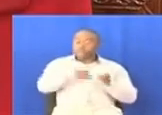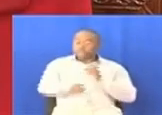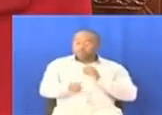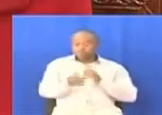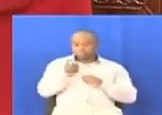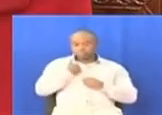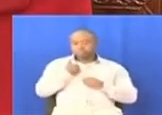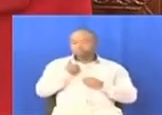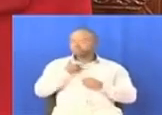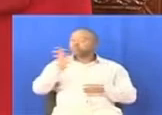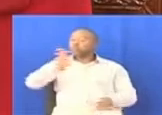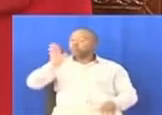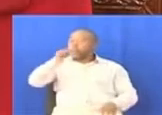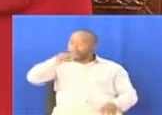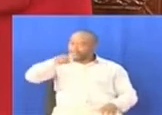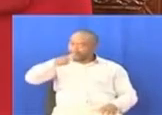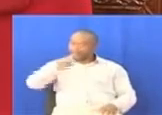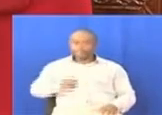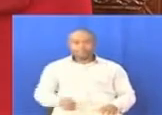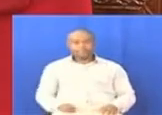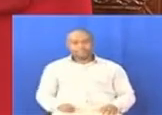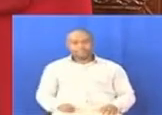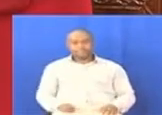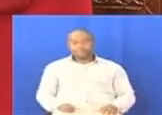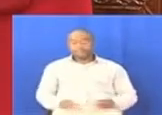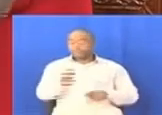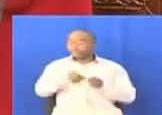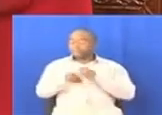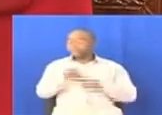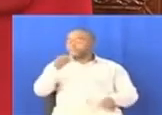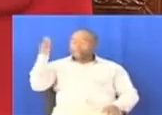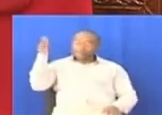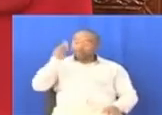ibada kumsindikiza. Katika mahubiri